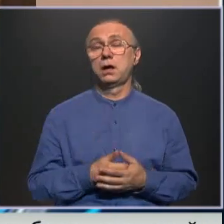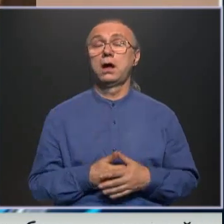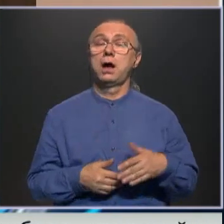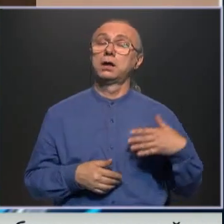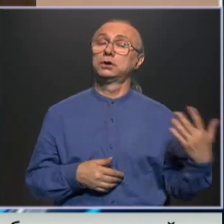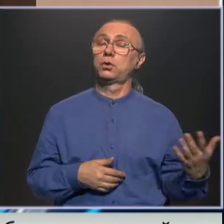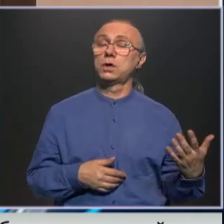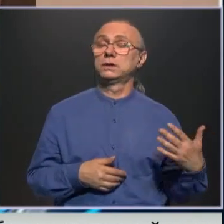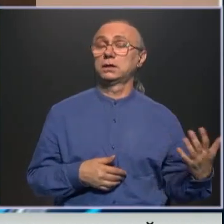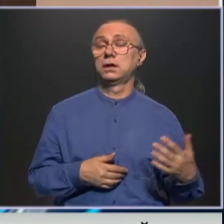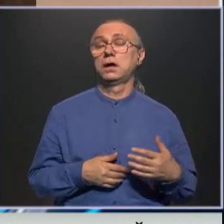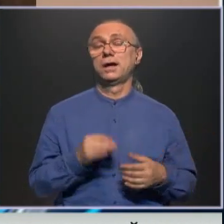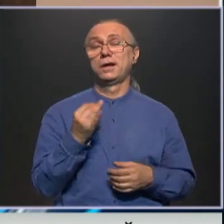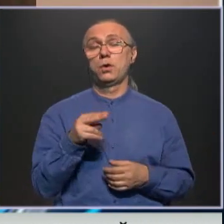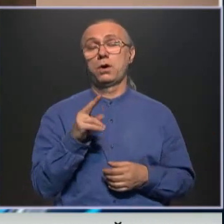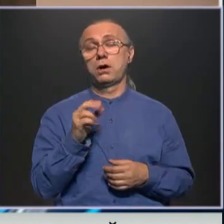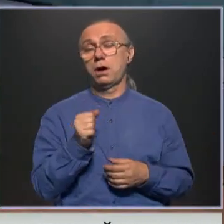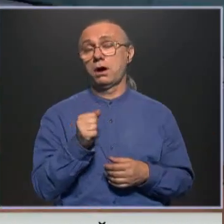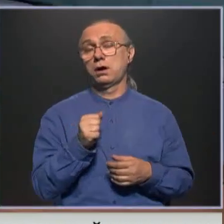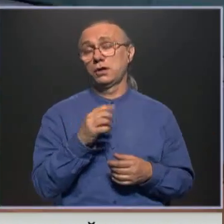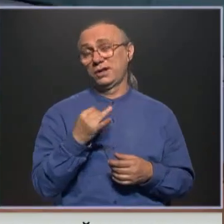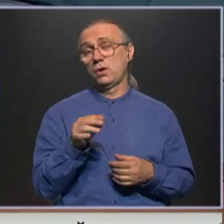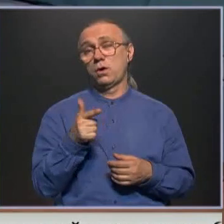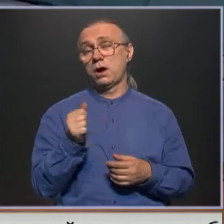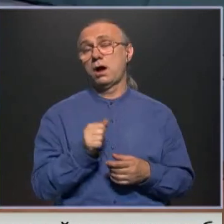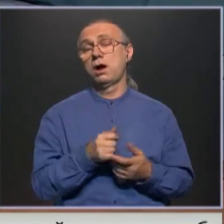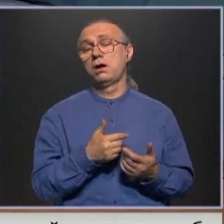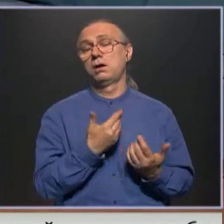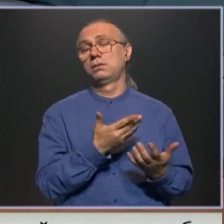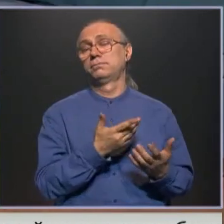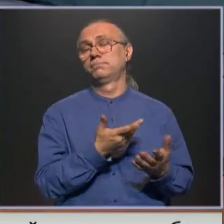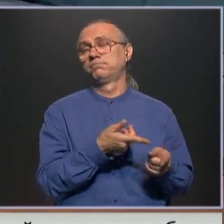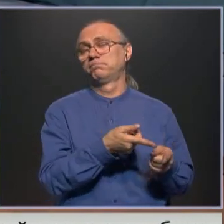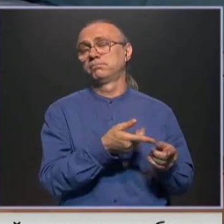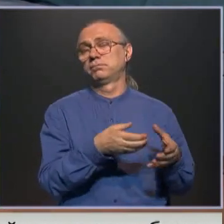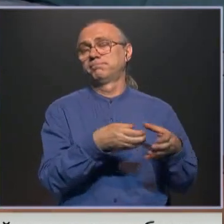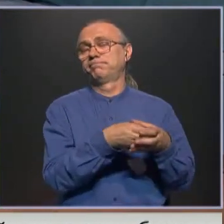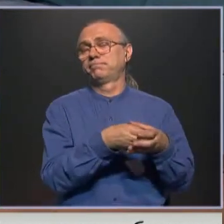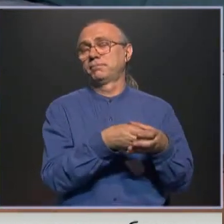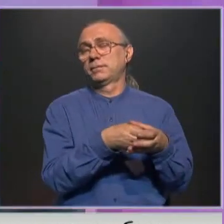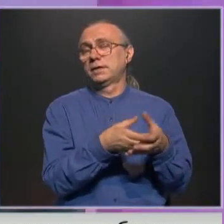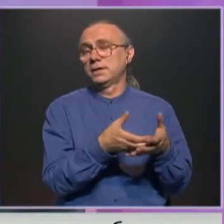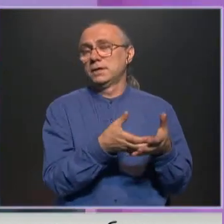стороны, йога происходит от буддистов. В связи с этим у меня возник вопрос.